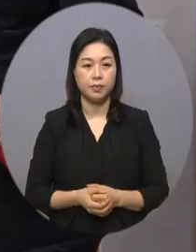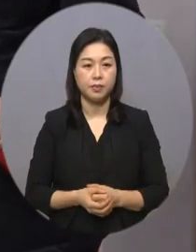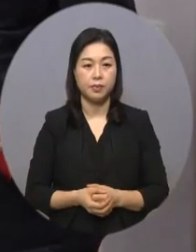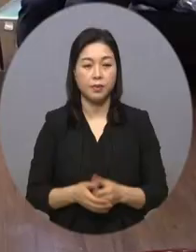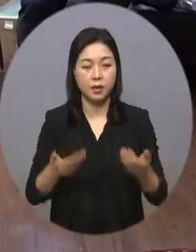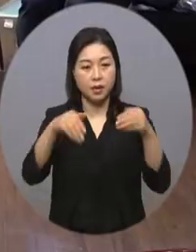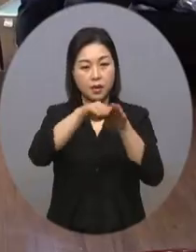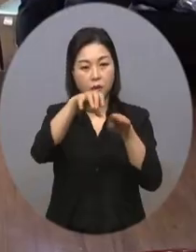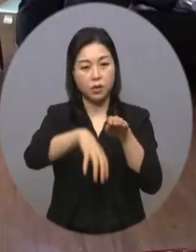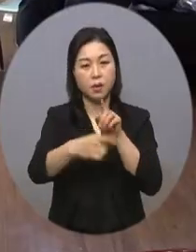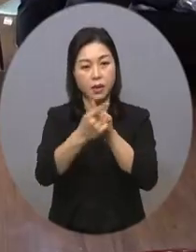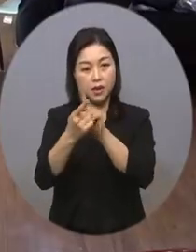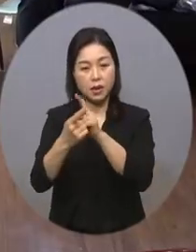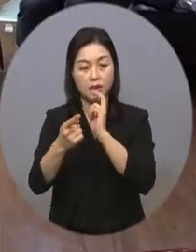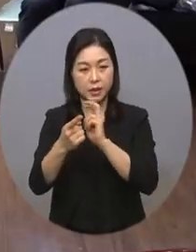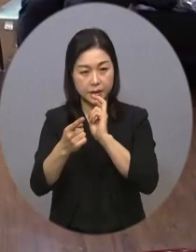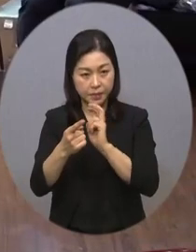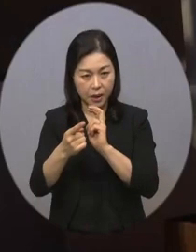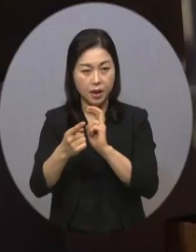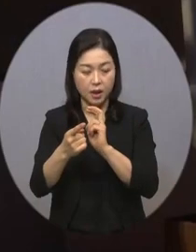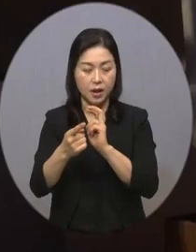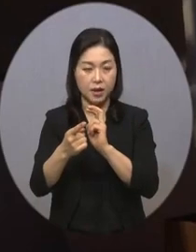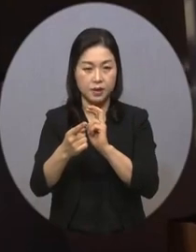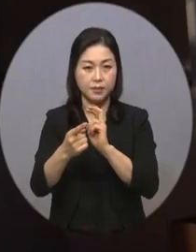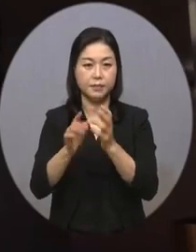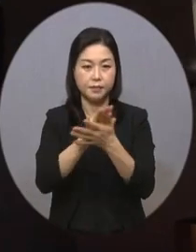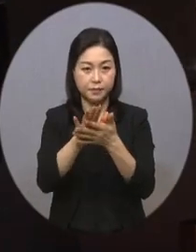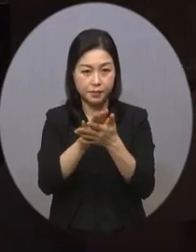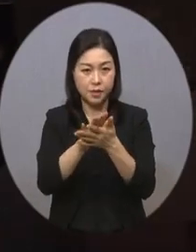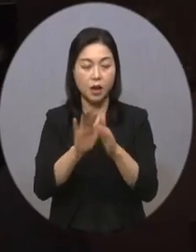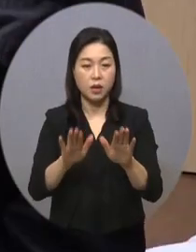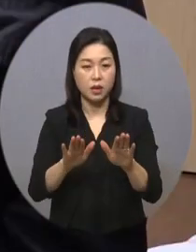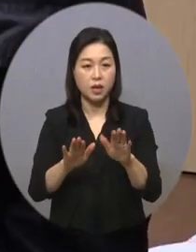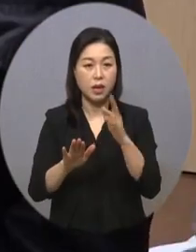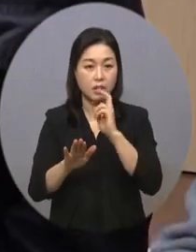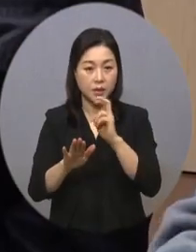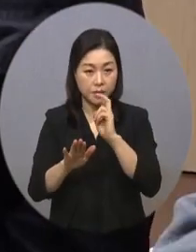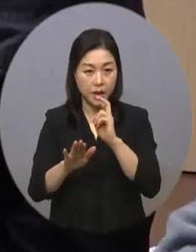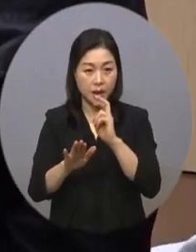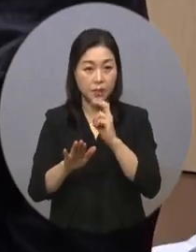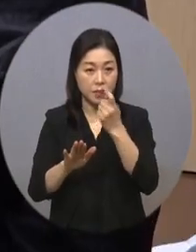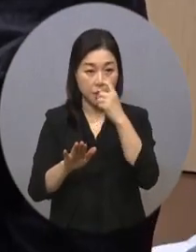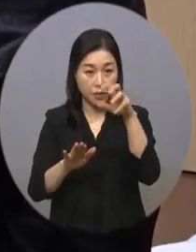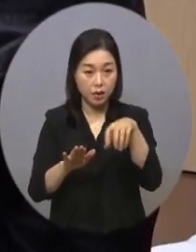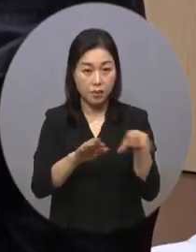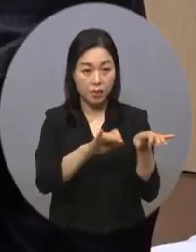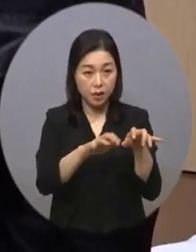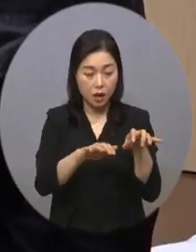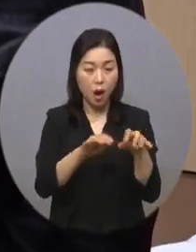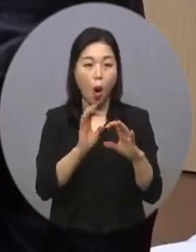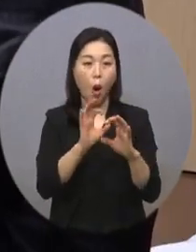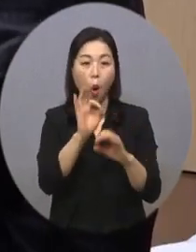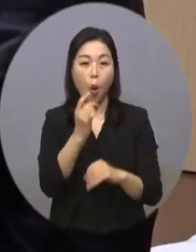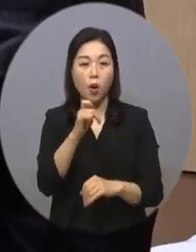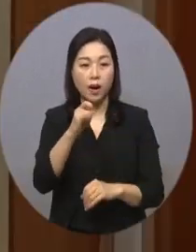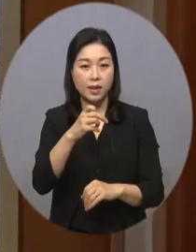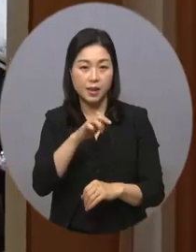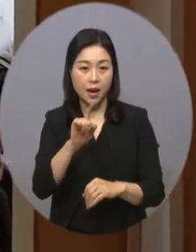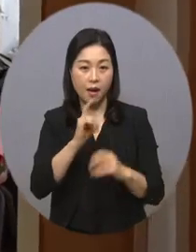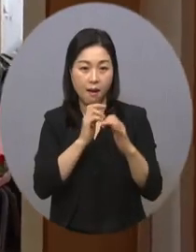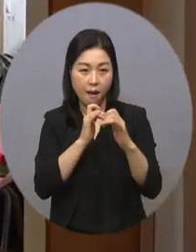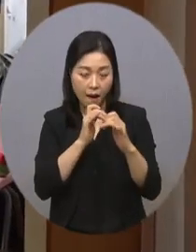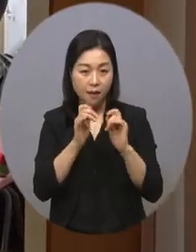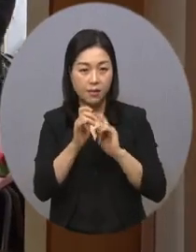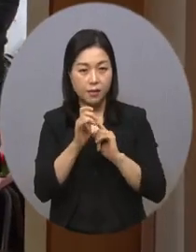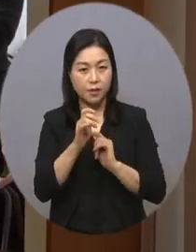센터에서 만났던 음악 시간. 오늘은 음악 학원에서 피아노 연주, 오카리나 연주를 감상하며